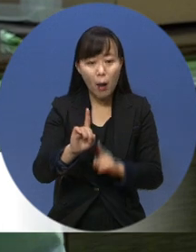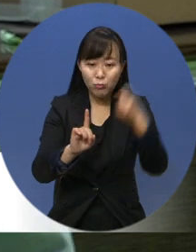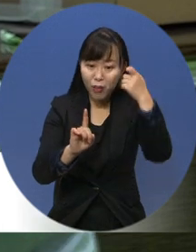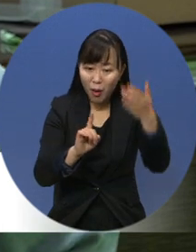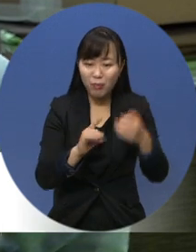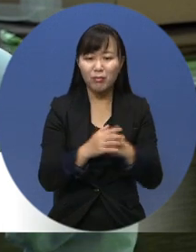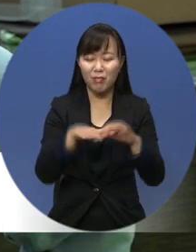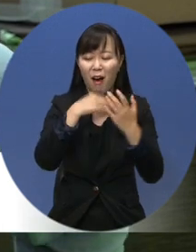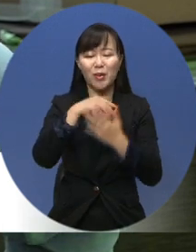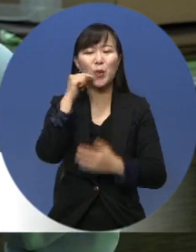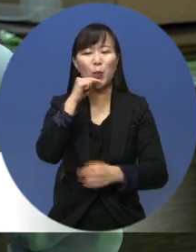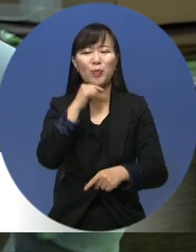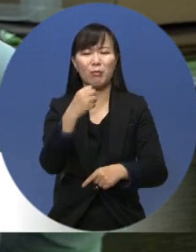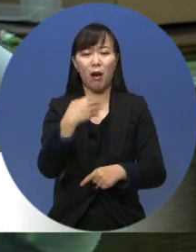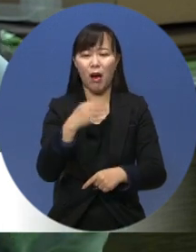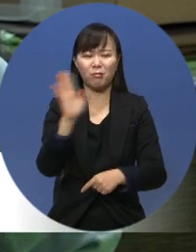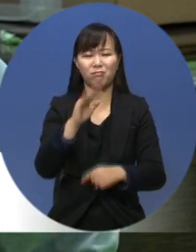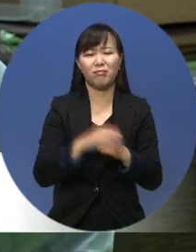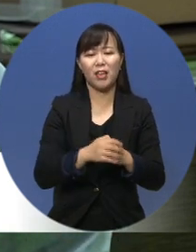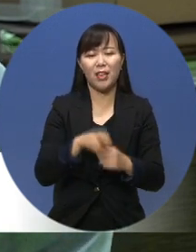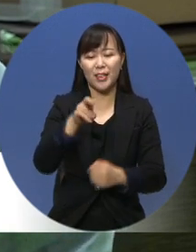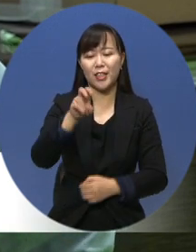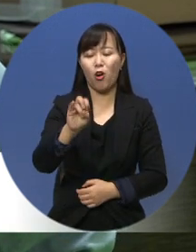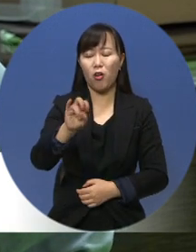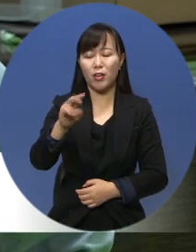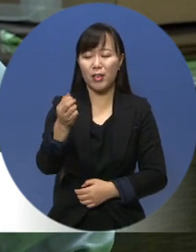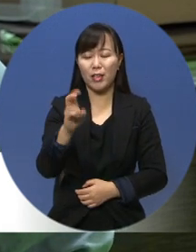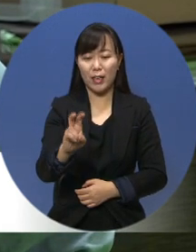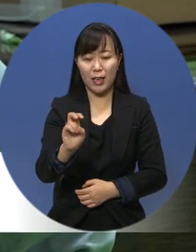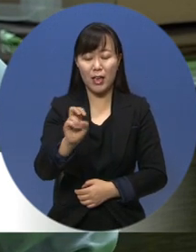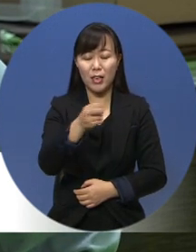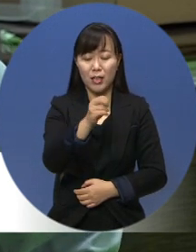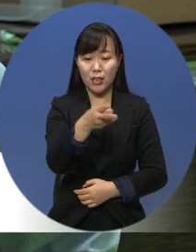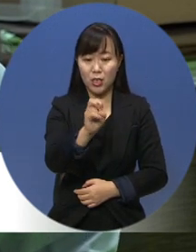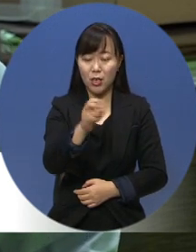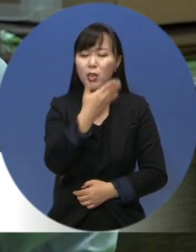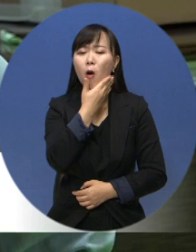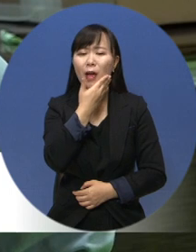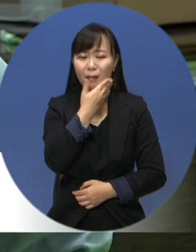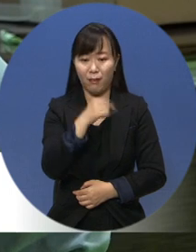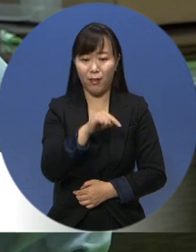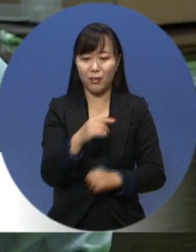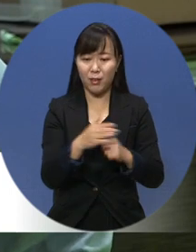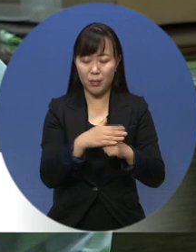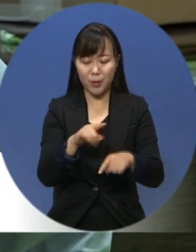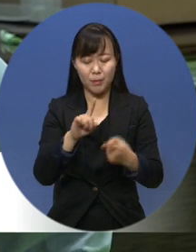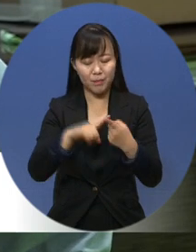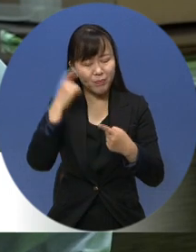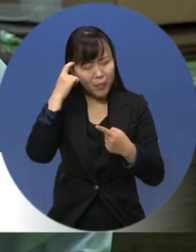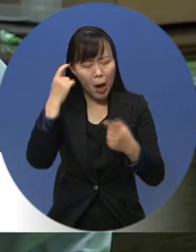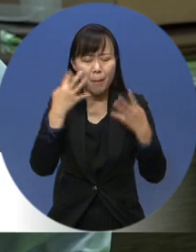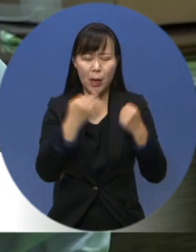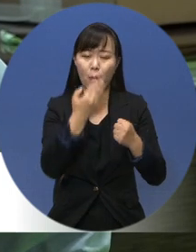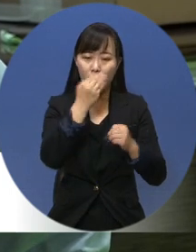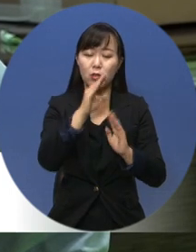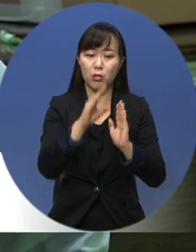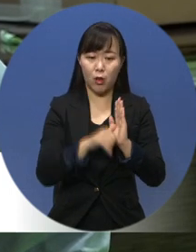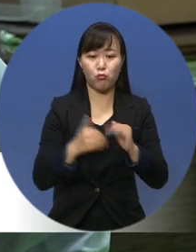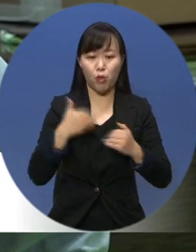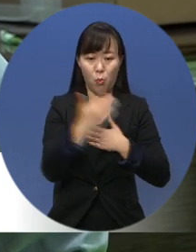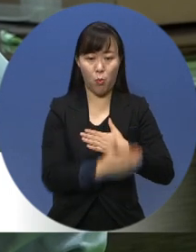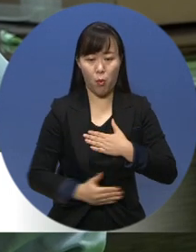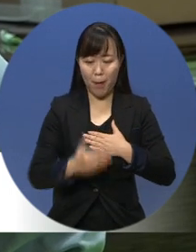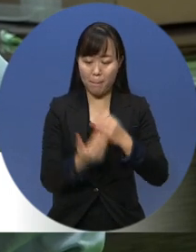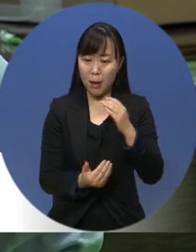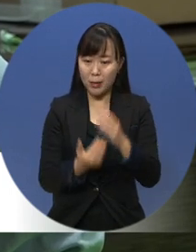다 소금이라고 하는데, 나트륨이 영양소거든요. 그런 영양소에 대한 인식을 좀 시키면서, 나트륨이 영양소인데 많이 먹었을 때 우리